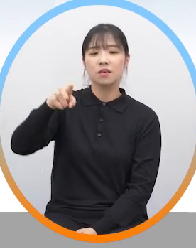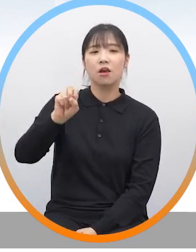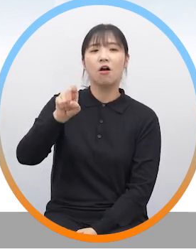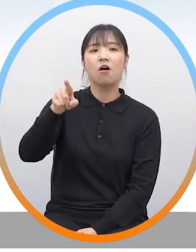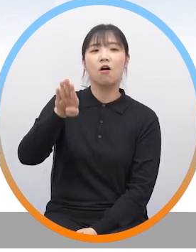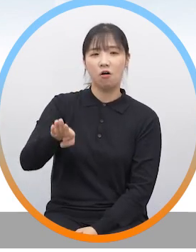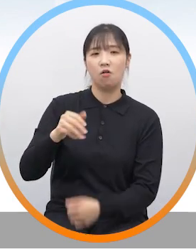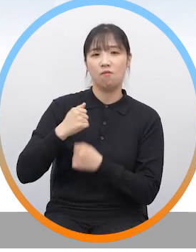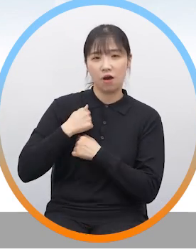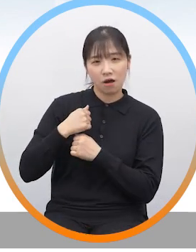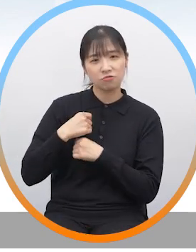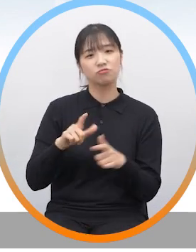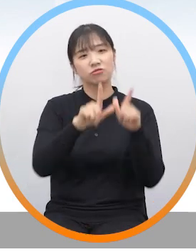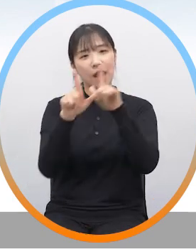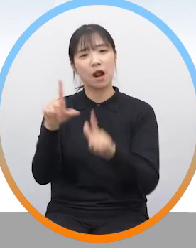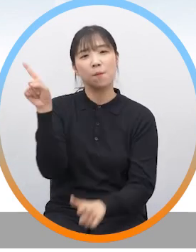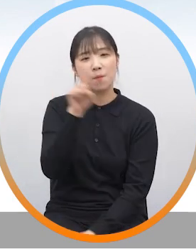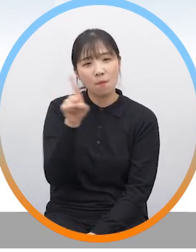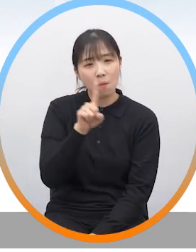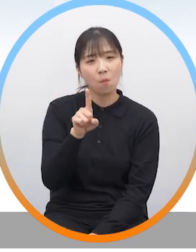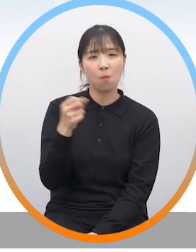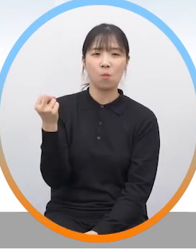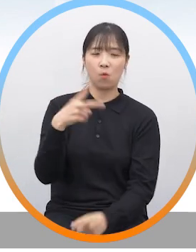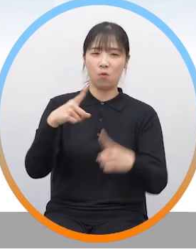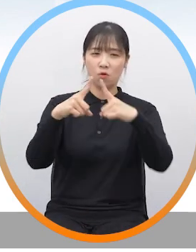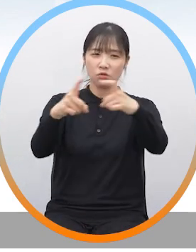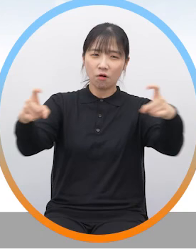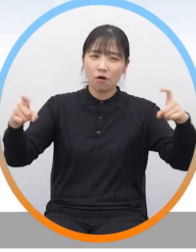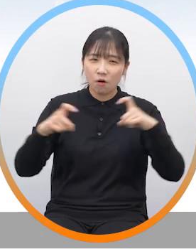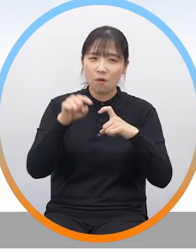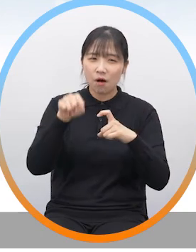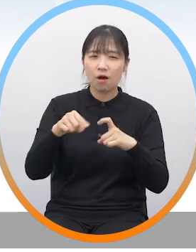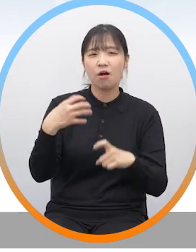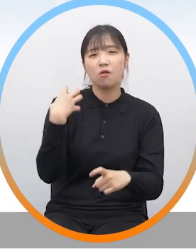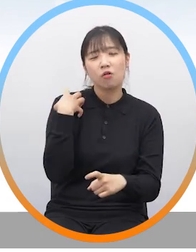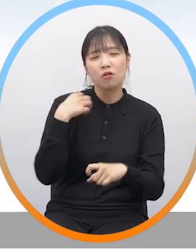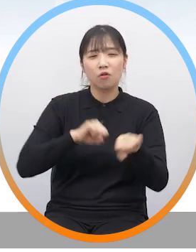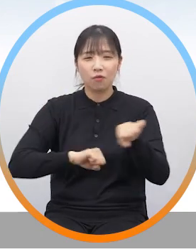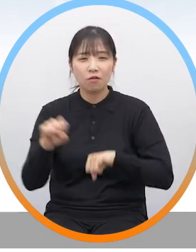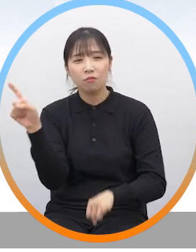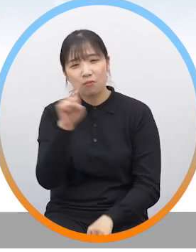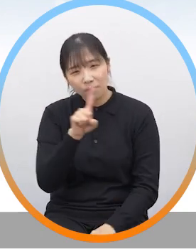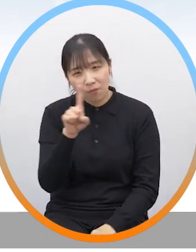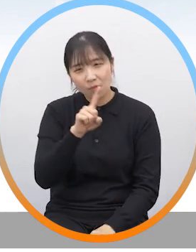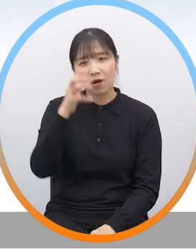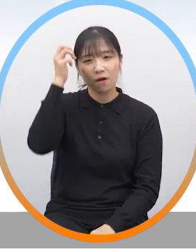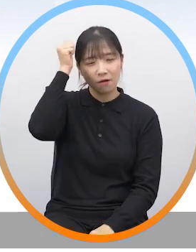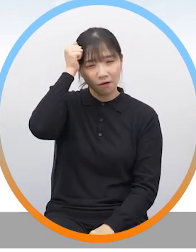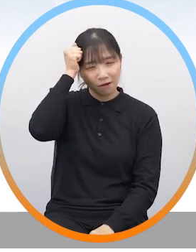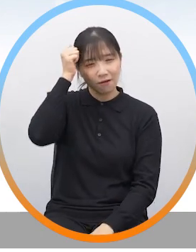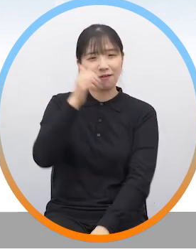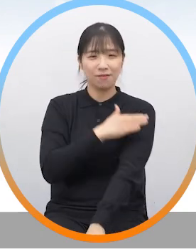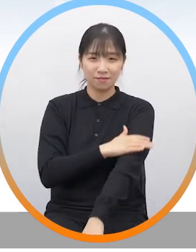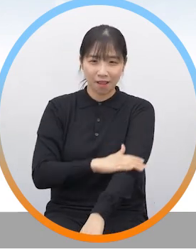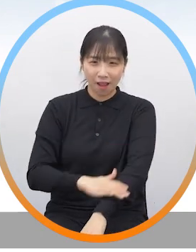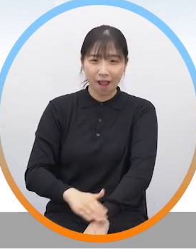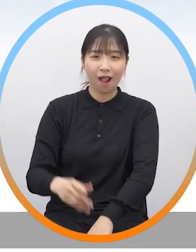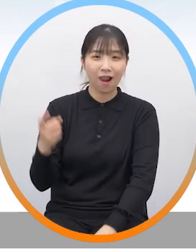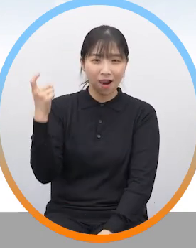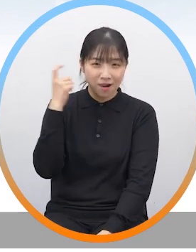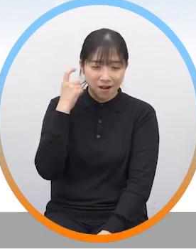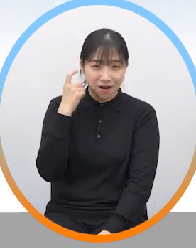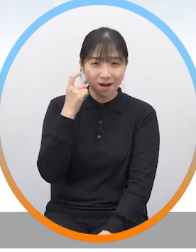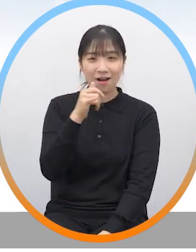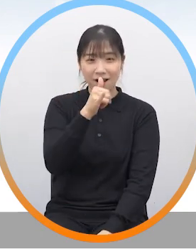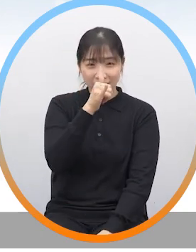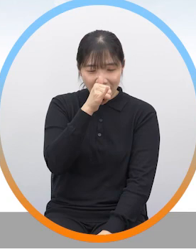장군이 어떤 삶을 살았는지, 또 성곽에 어떤 역할을 했는지, 이런 것을 염두에 두면서 제